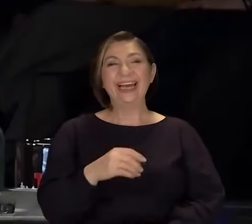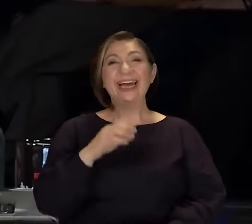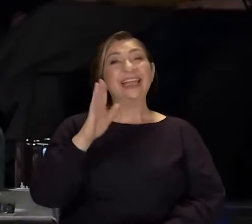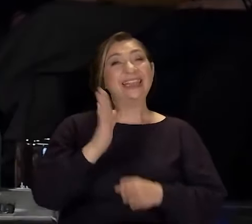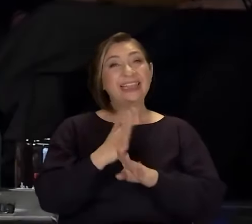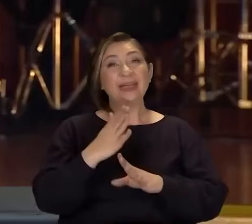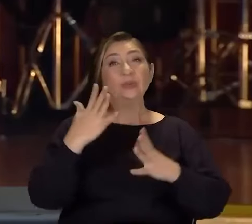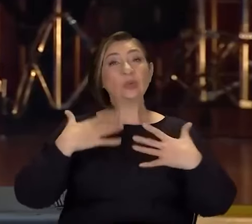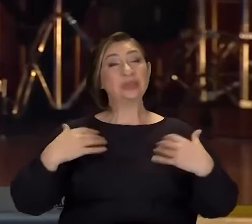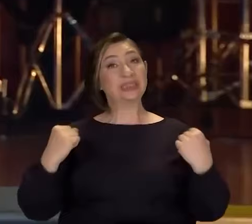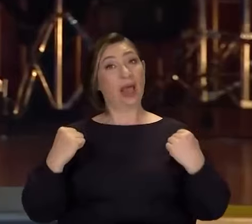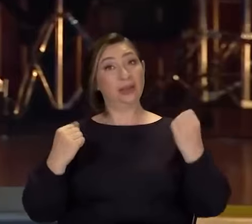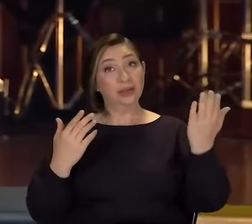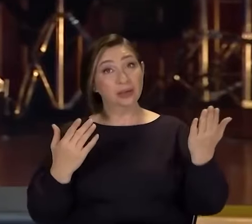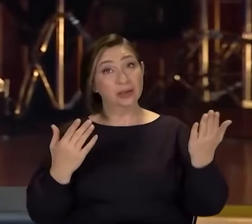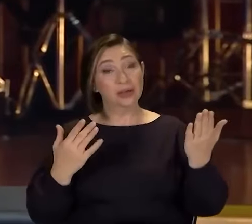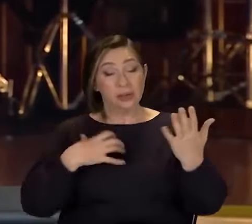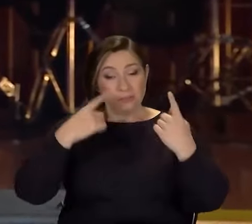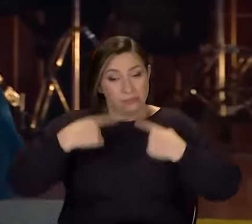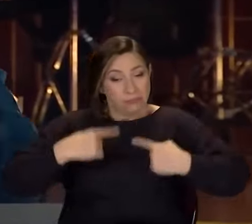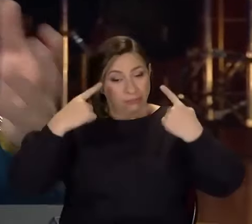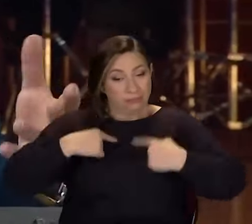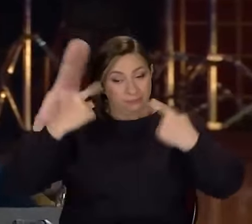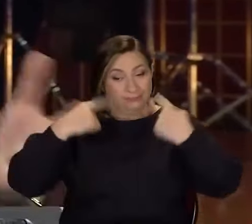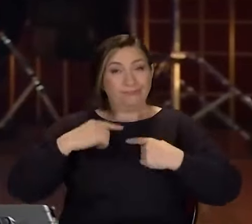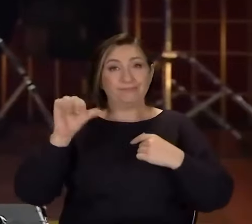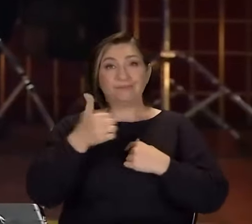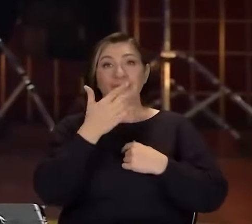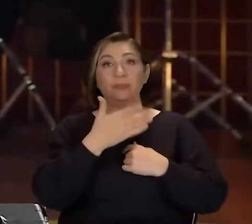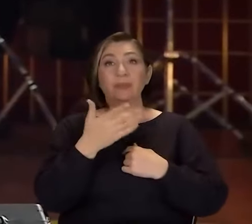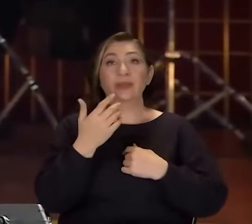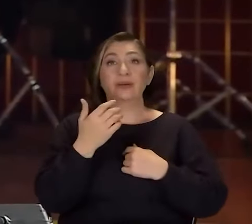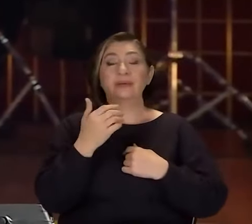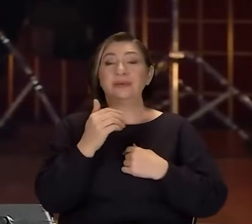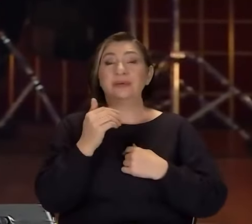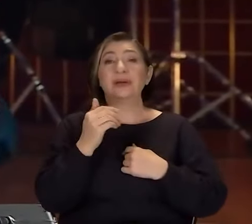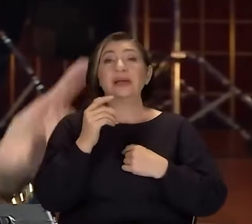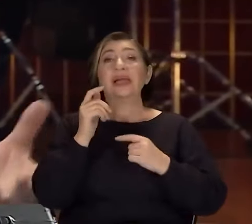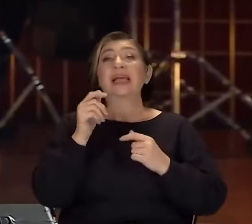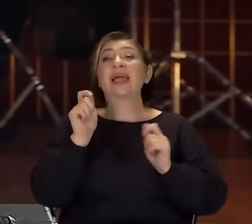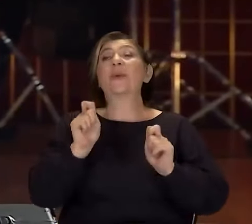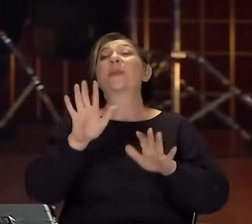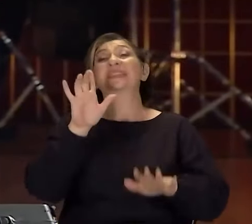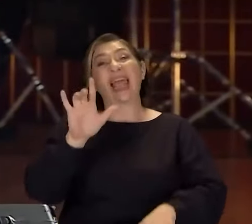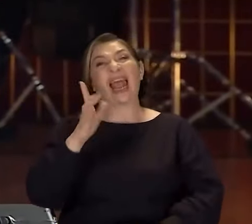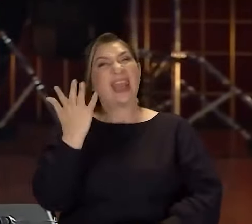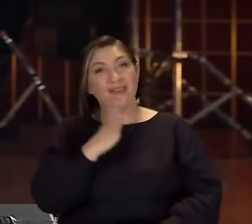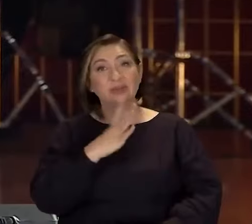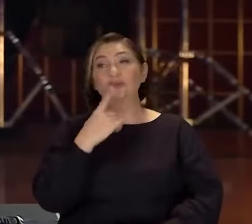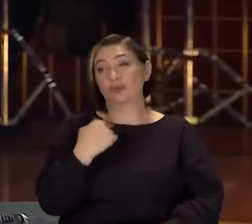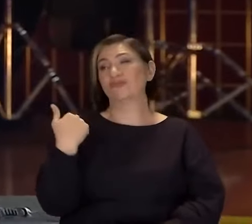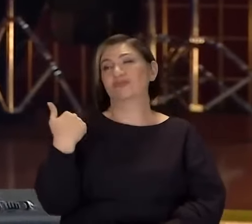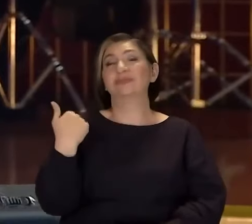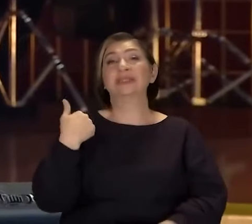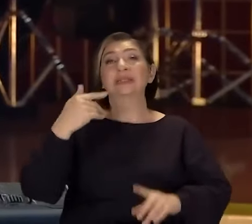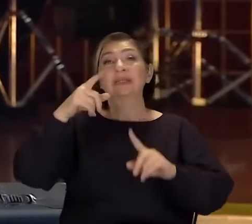Çünkü o kadar sağlıklı bir insan ki ondan sonra işte hep böyle şeyleri söylüyor. Hiç kullanılmaması gereken şeyleri söylüyor. Biz